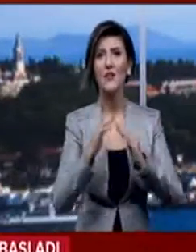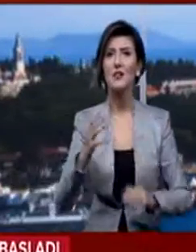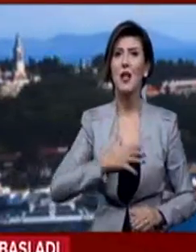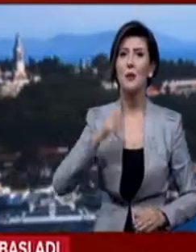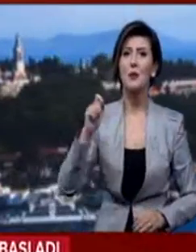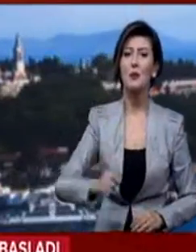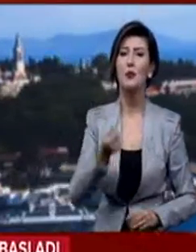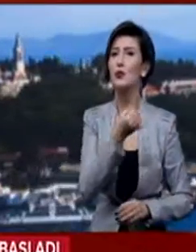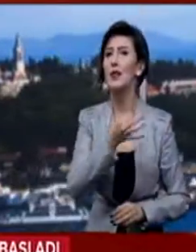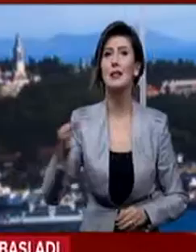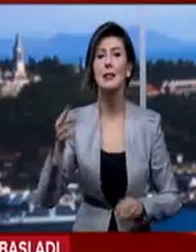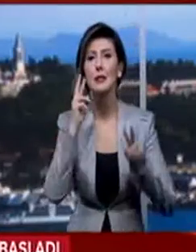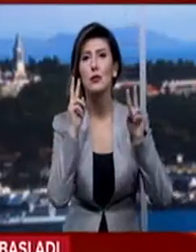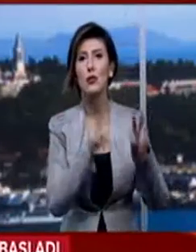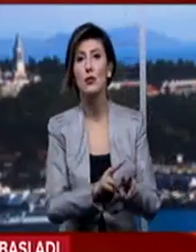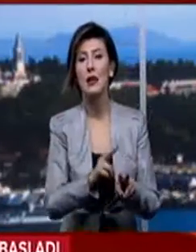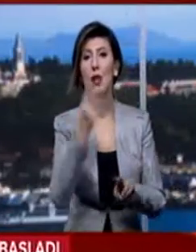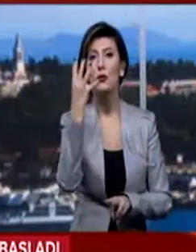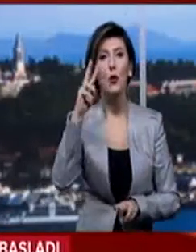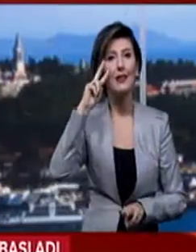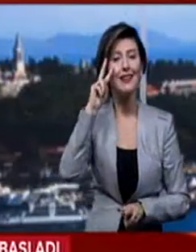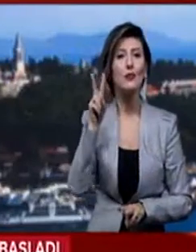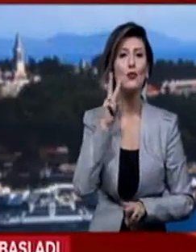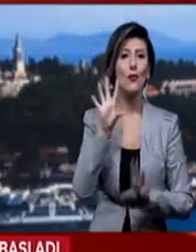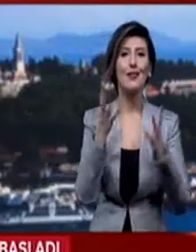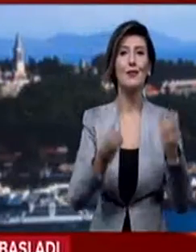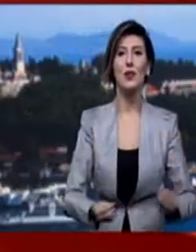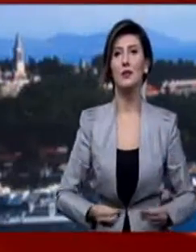sahipliğine yapacağı ücretsiz gösterimler 4 Aralık'ta sona erecek.